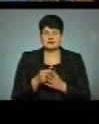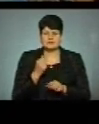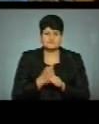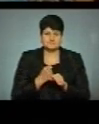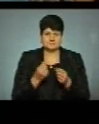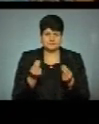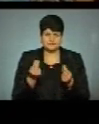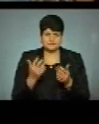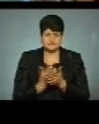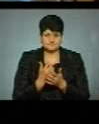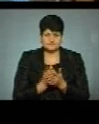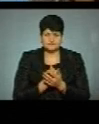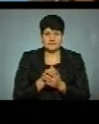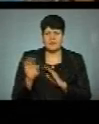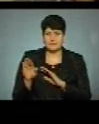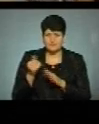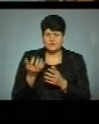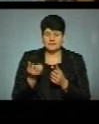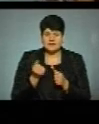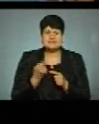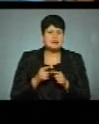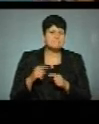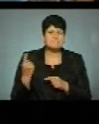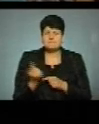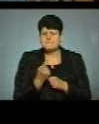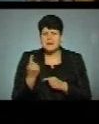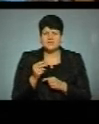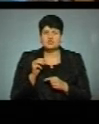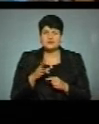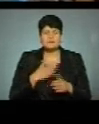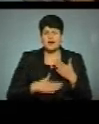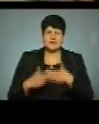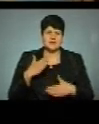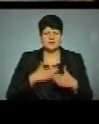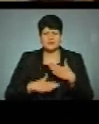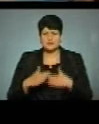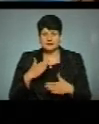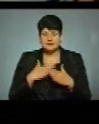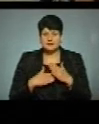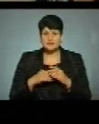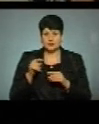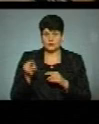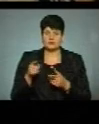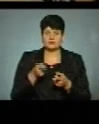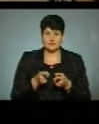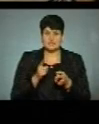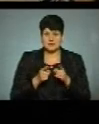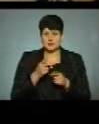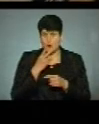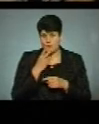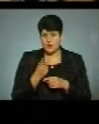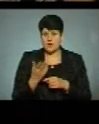може, і трохи і в позичку влізли, але це перше, чим вони раділи. І отут він дійсно